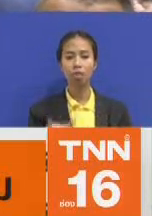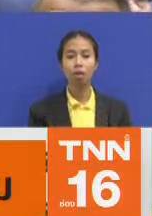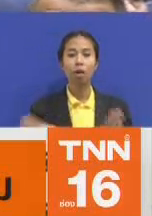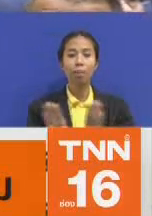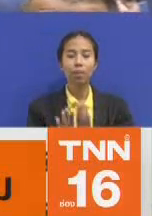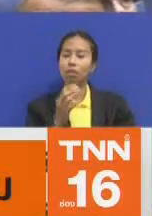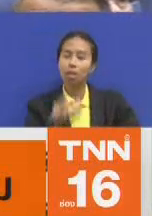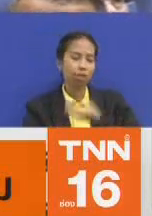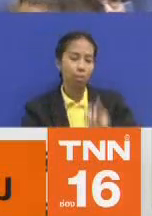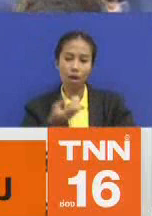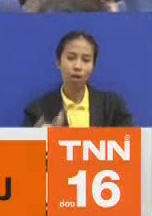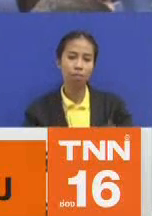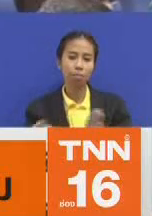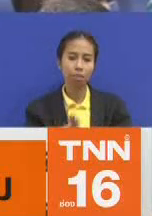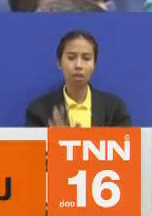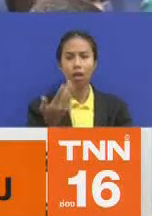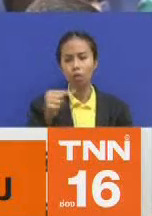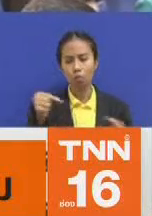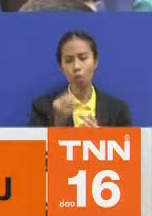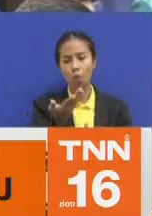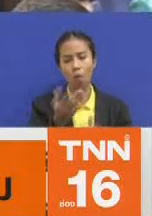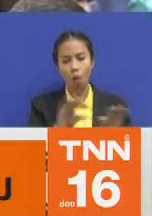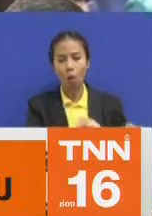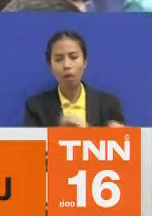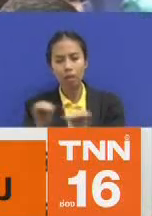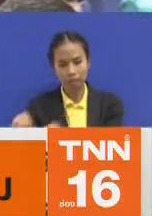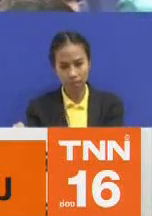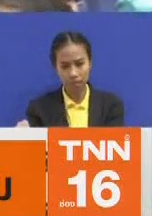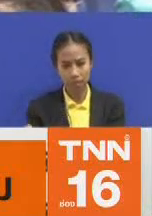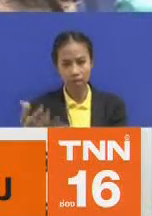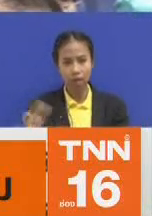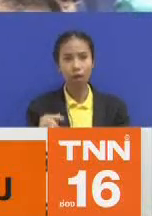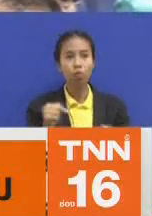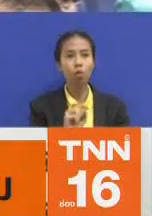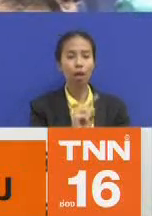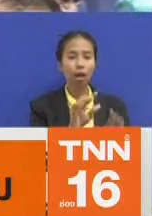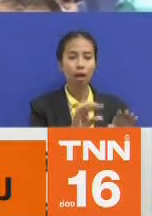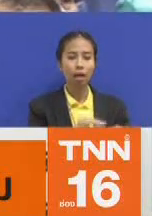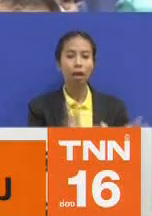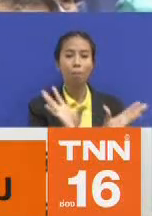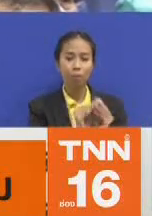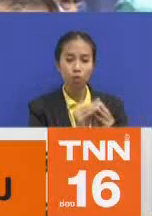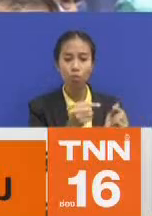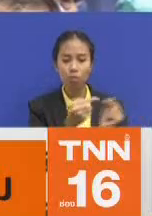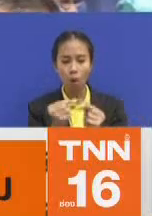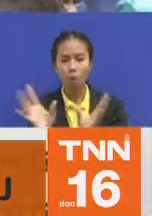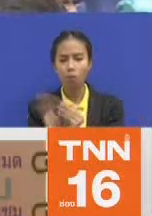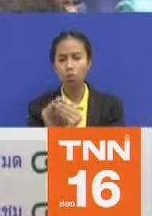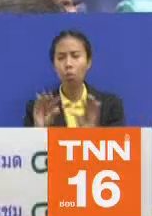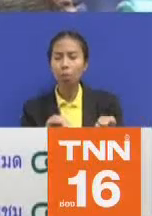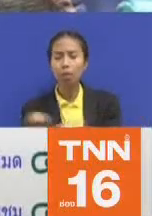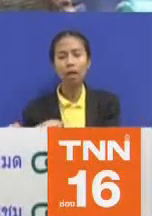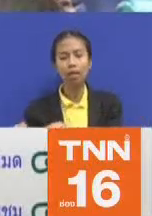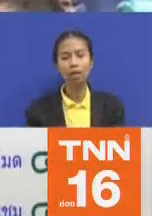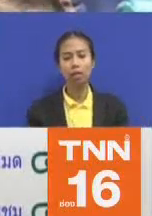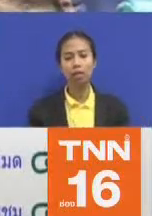ตามยติที่มีผู้เสนอขอให้เลื่อนการประชุมและมีผู้เสนอยติขอให้ประชุมตามระเบียบวาระ